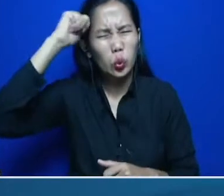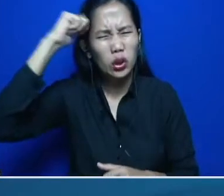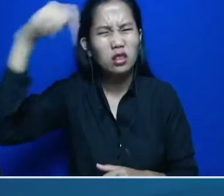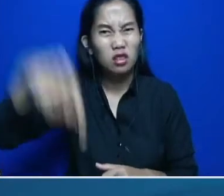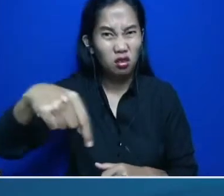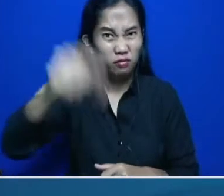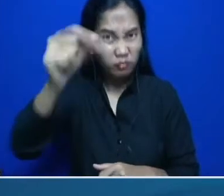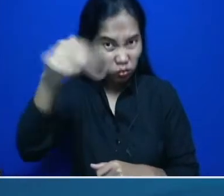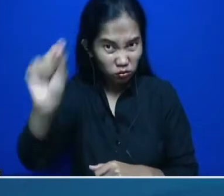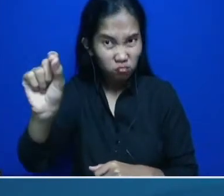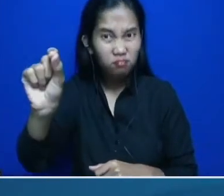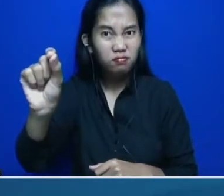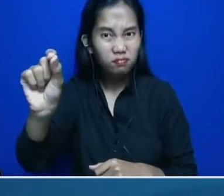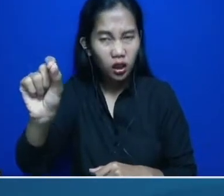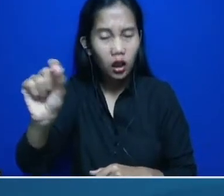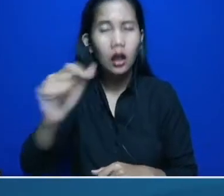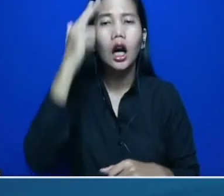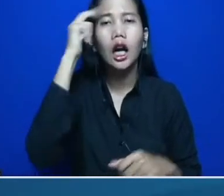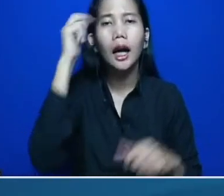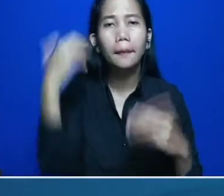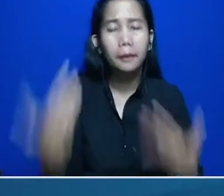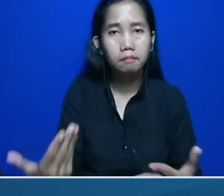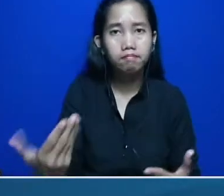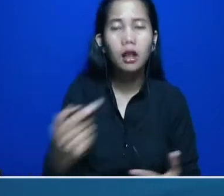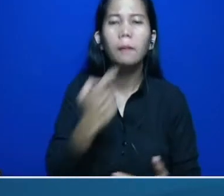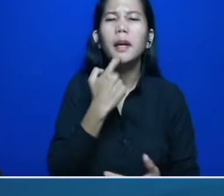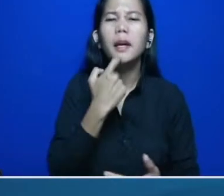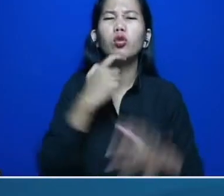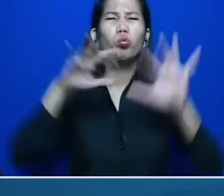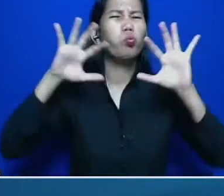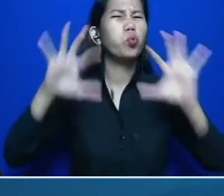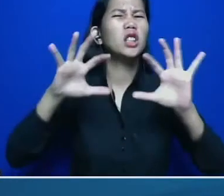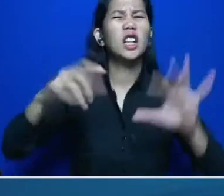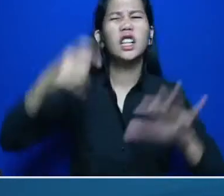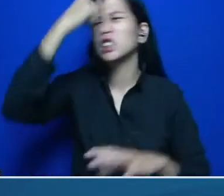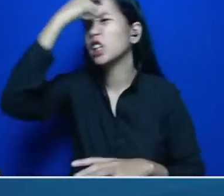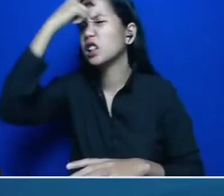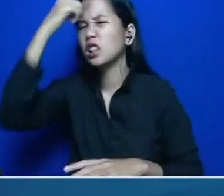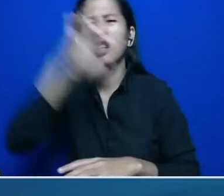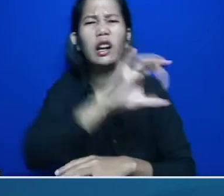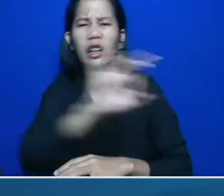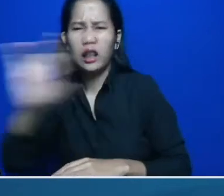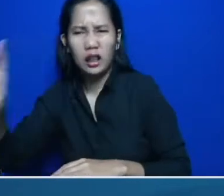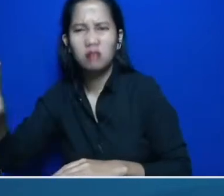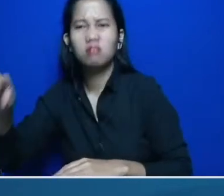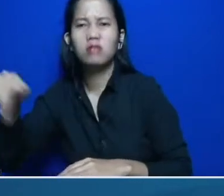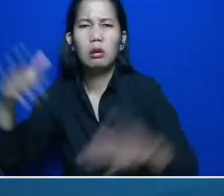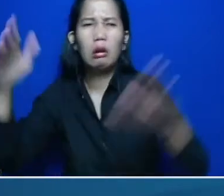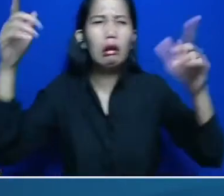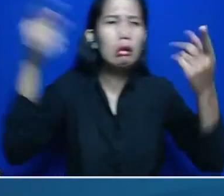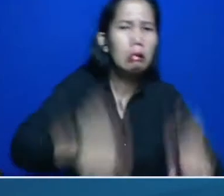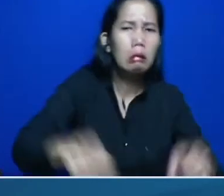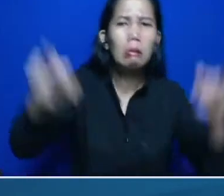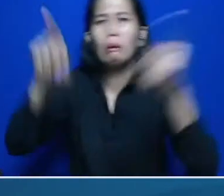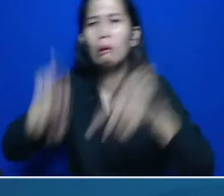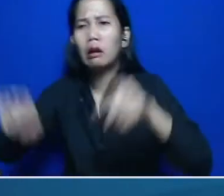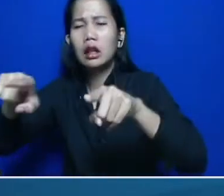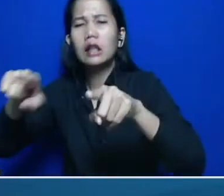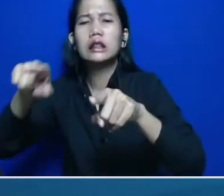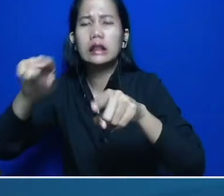begitu banyak sakit penyakit yang menimpa yang terjadi di